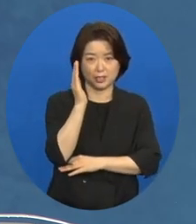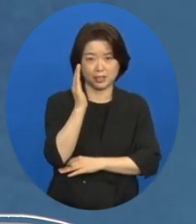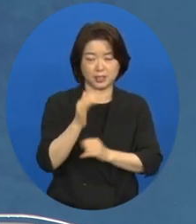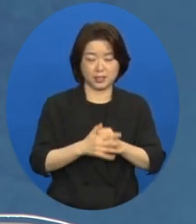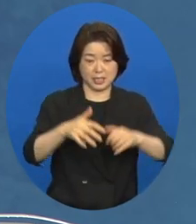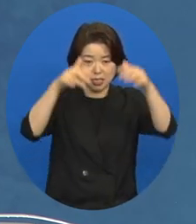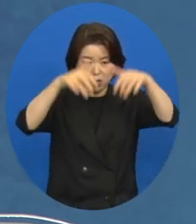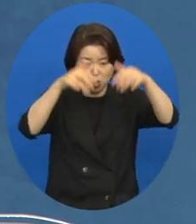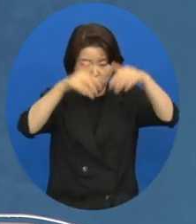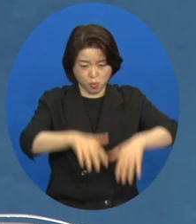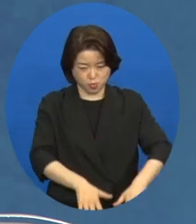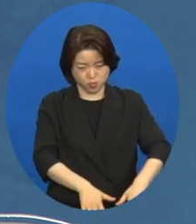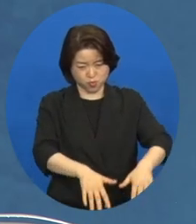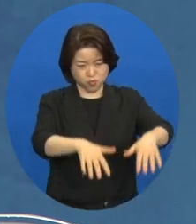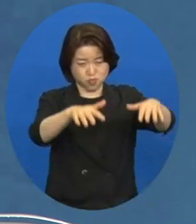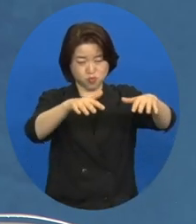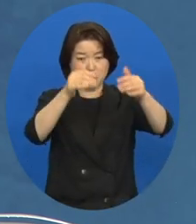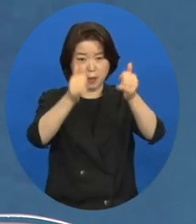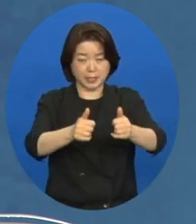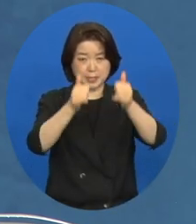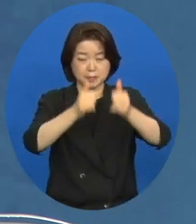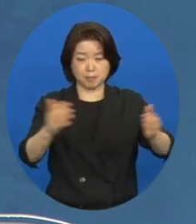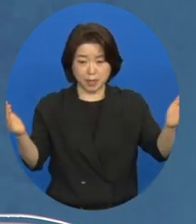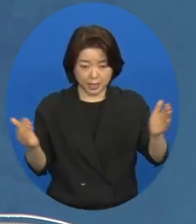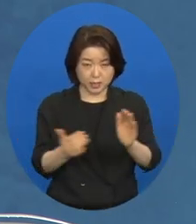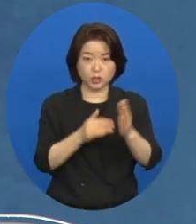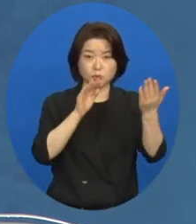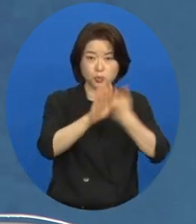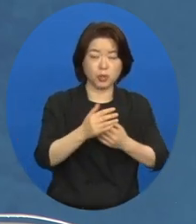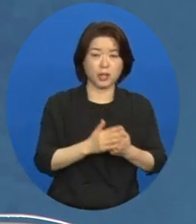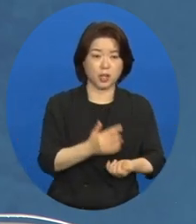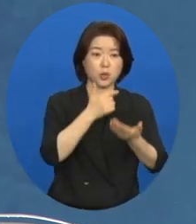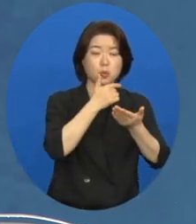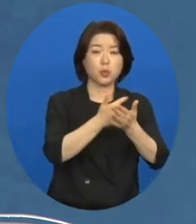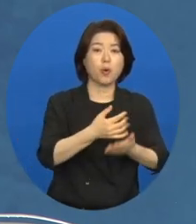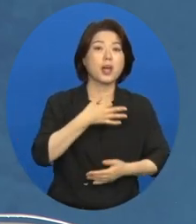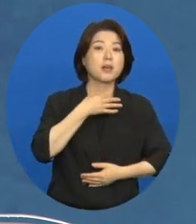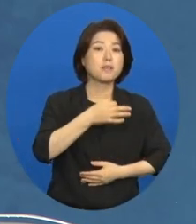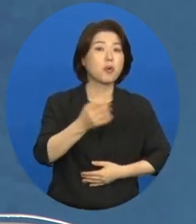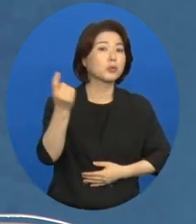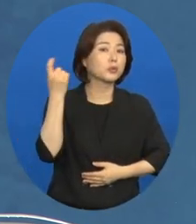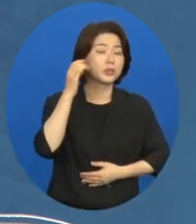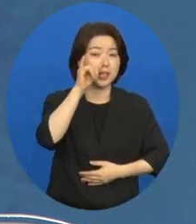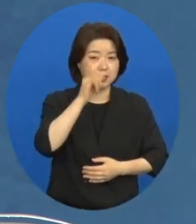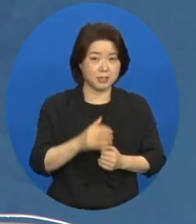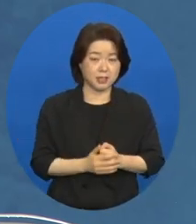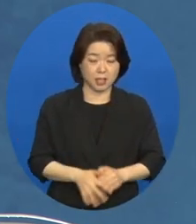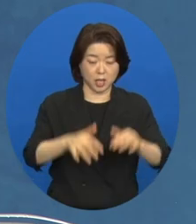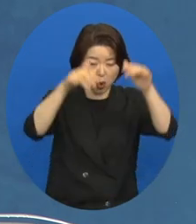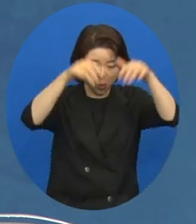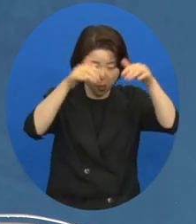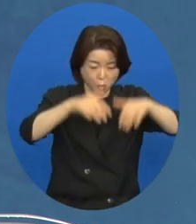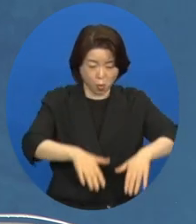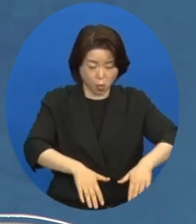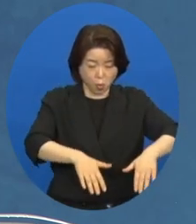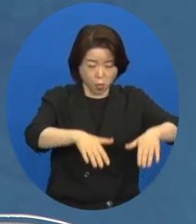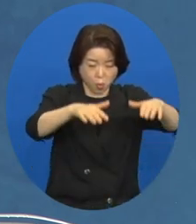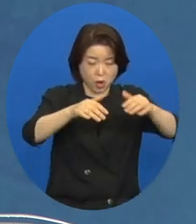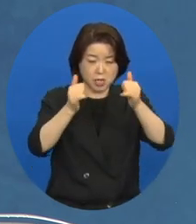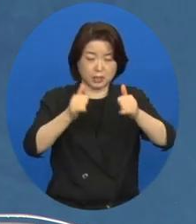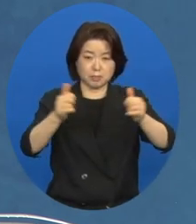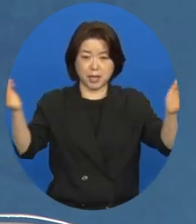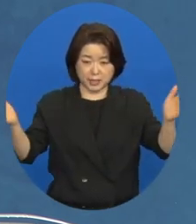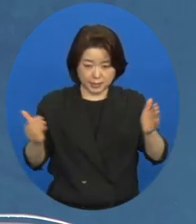홍수 심판이 끝날 때까지, 홍수 심판이 끝나고는 노아의 목소리가 들리는데 홍수 심판이 끝날 때까지는 노아의